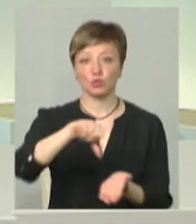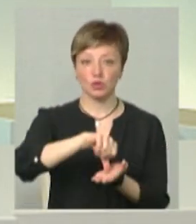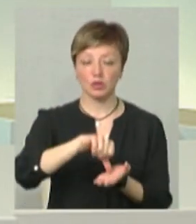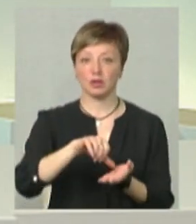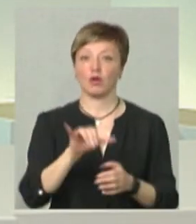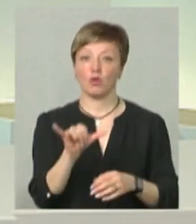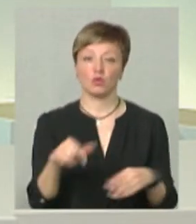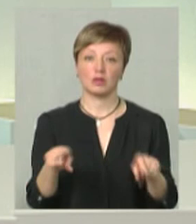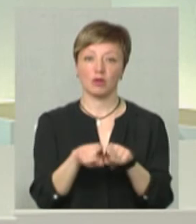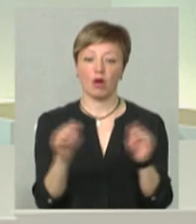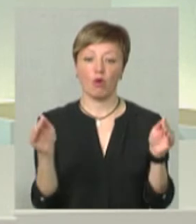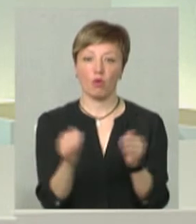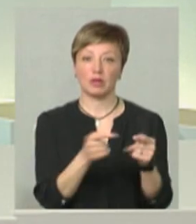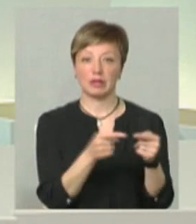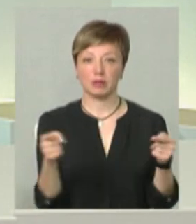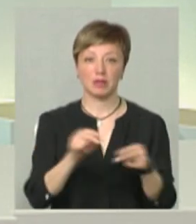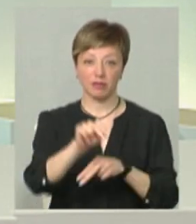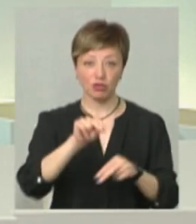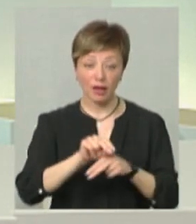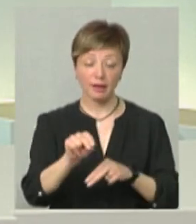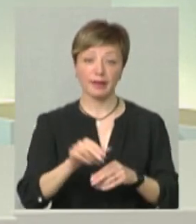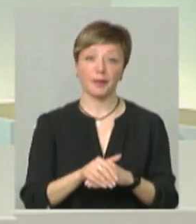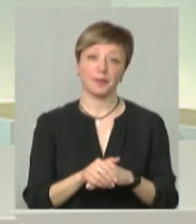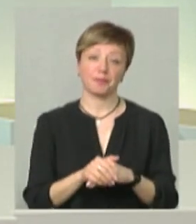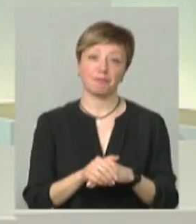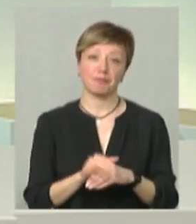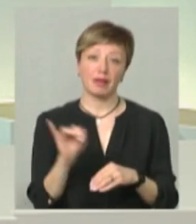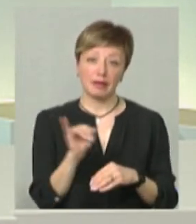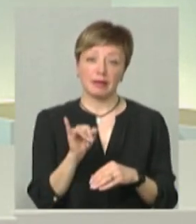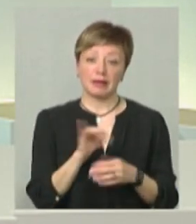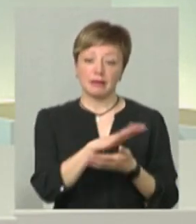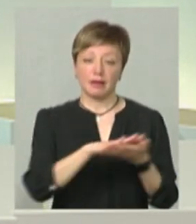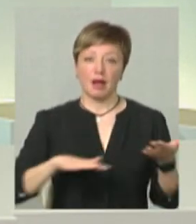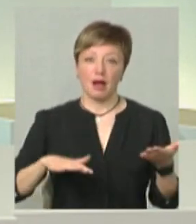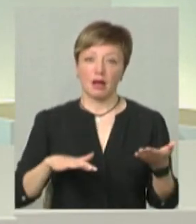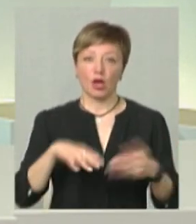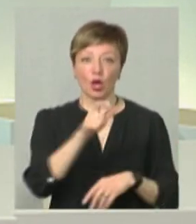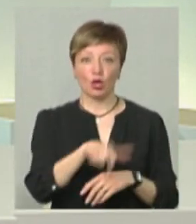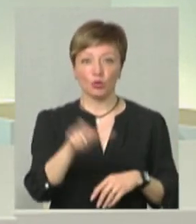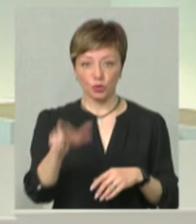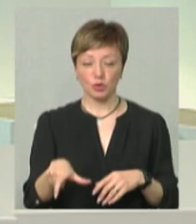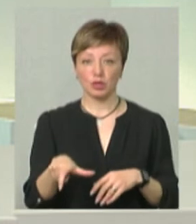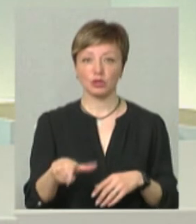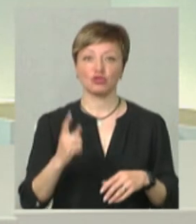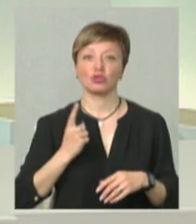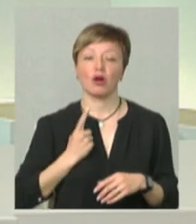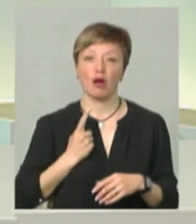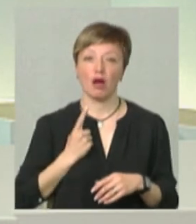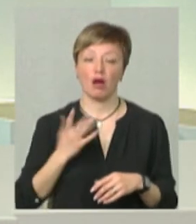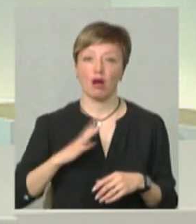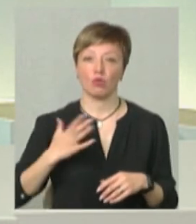у такому короткотерміновому навчанні. І надалі люди